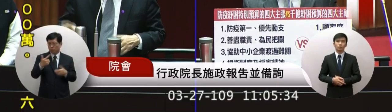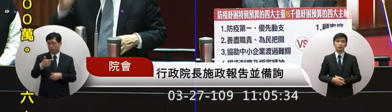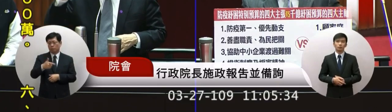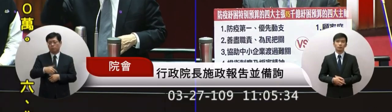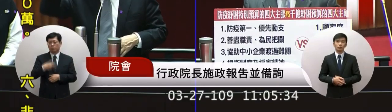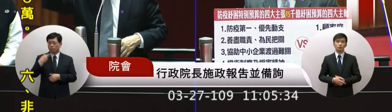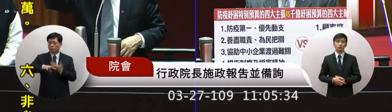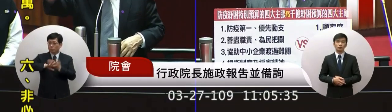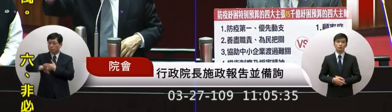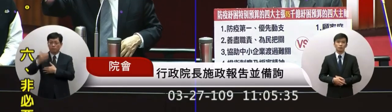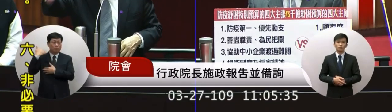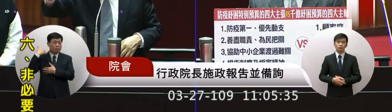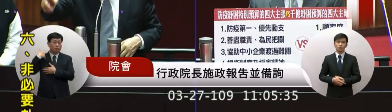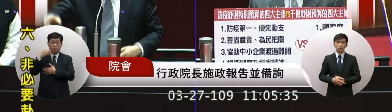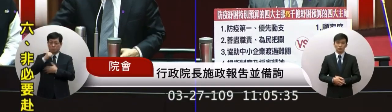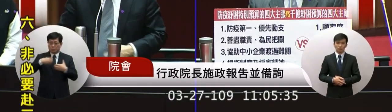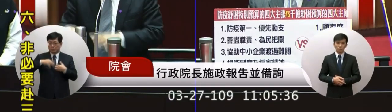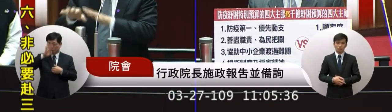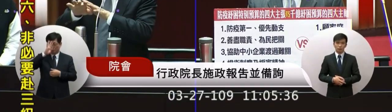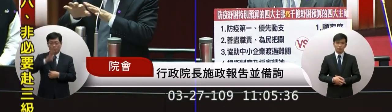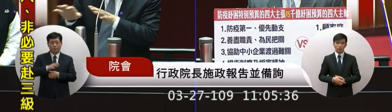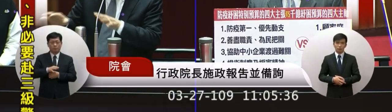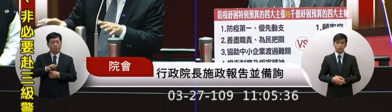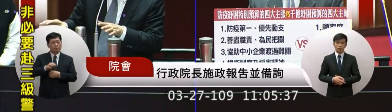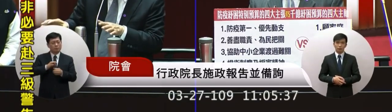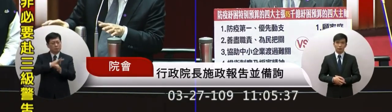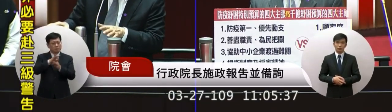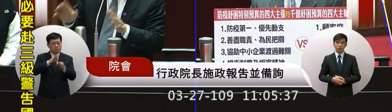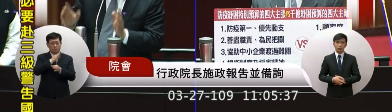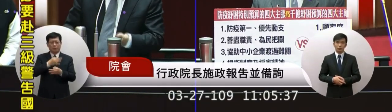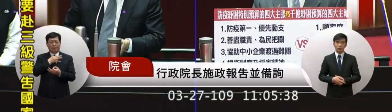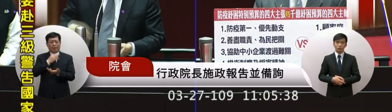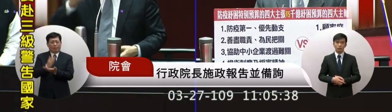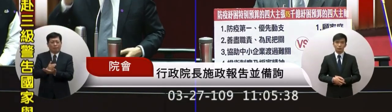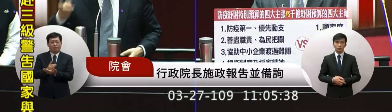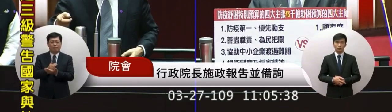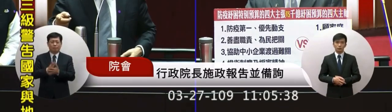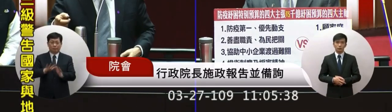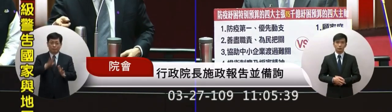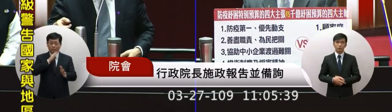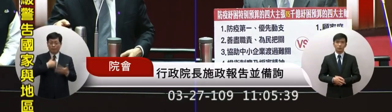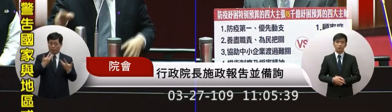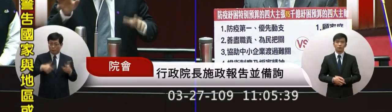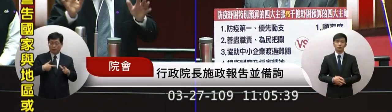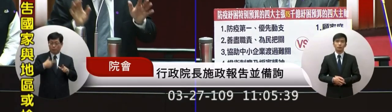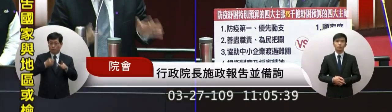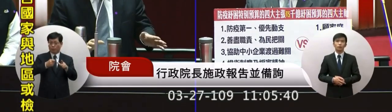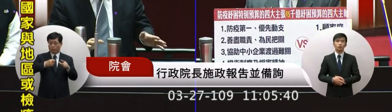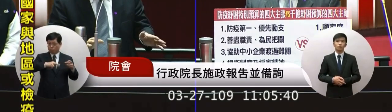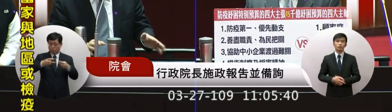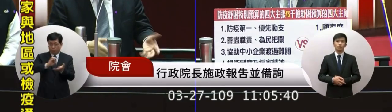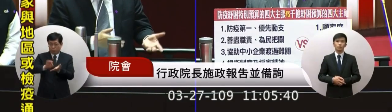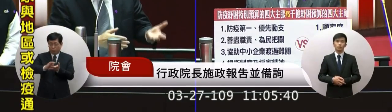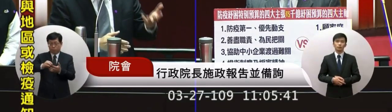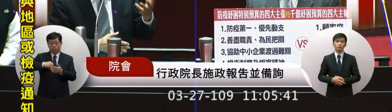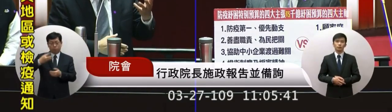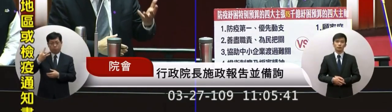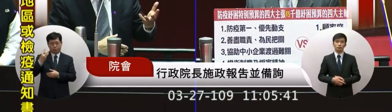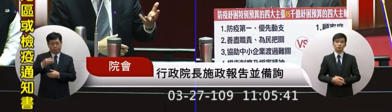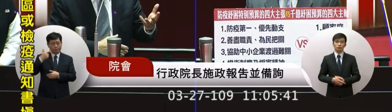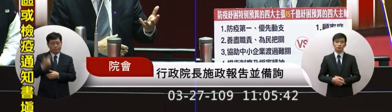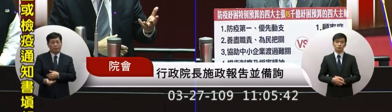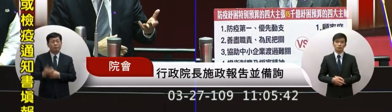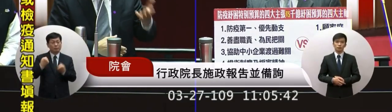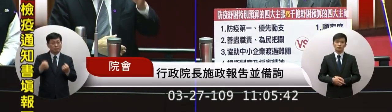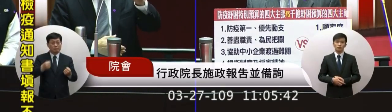括前回咱 SARS 的时，因为经济停滞，以至于公共支出缩短有啦慢去，所以伫